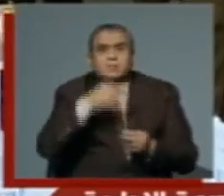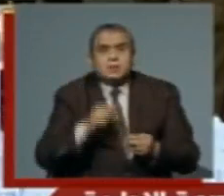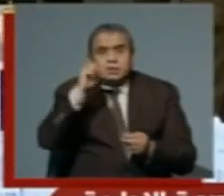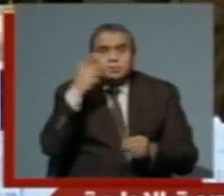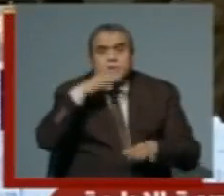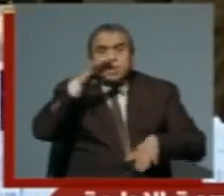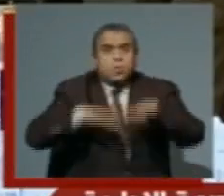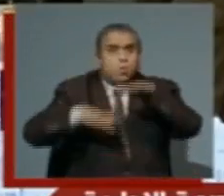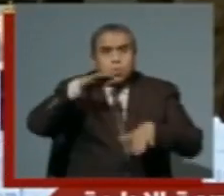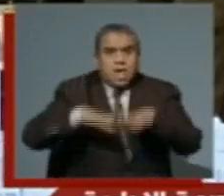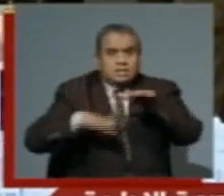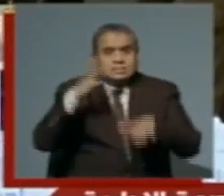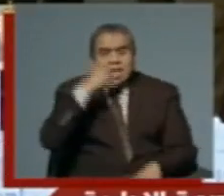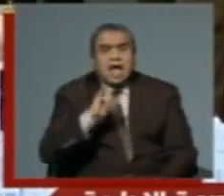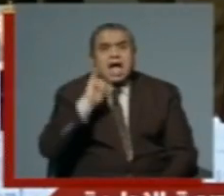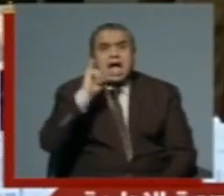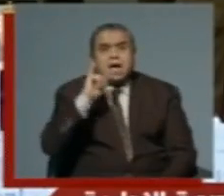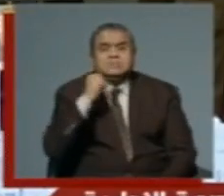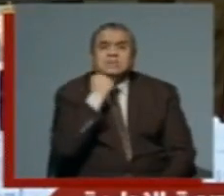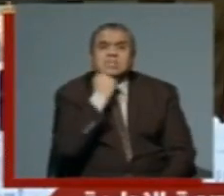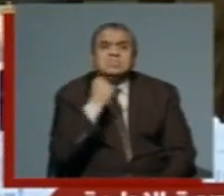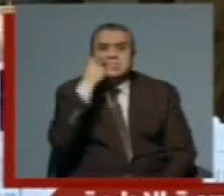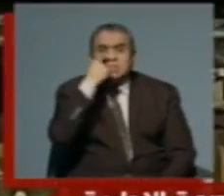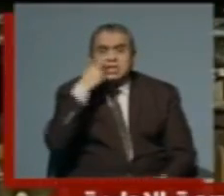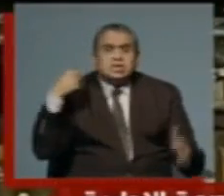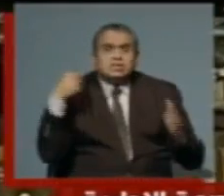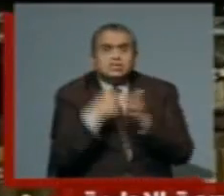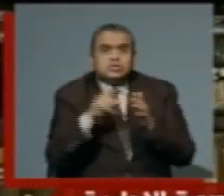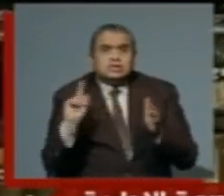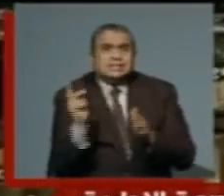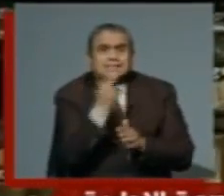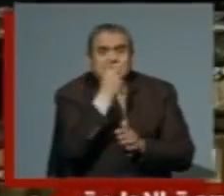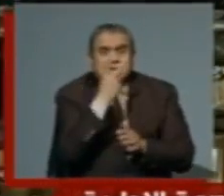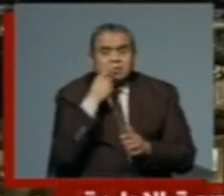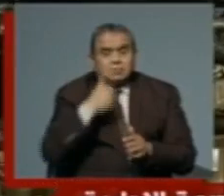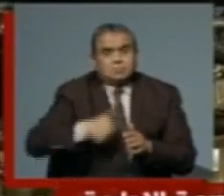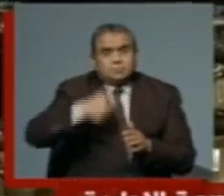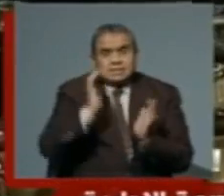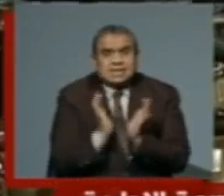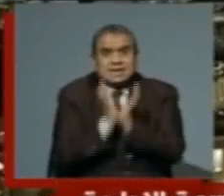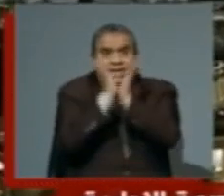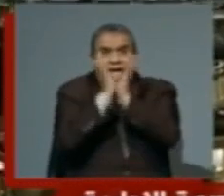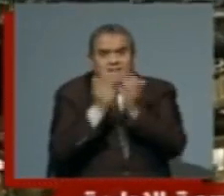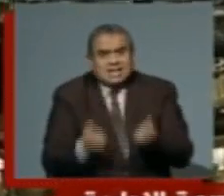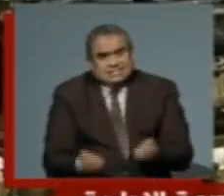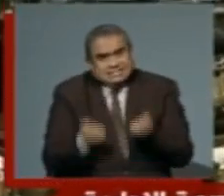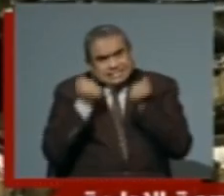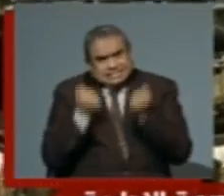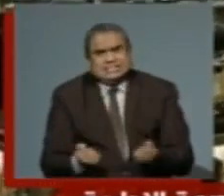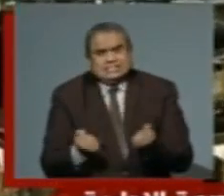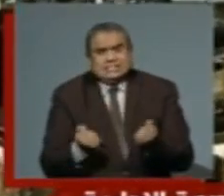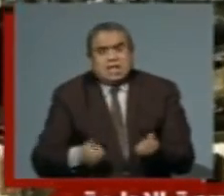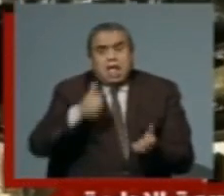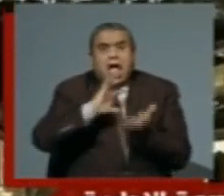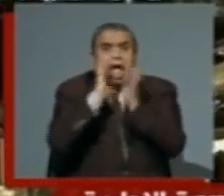50 طن ودي يا فندم اللي هي اثقل وز نه في